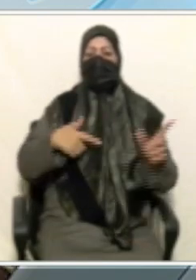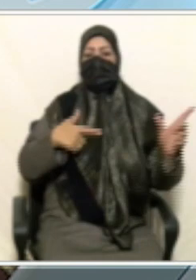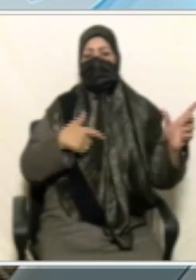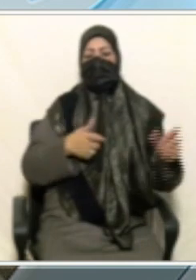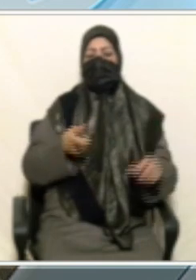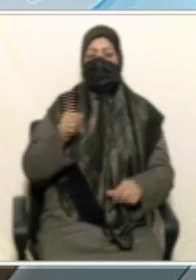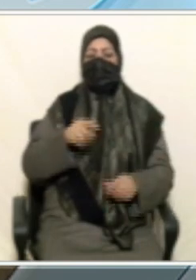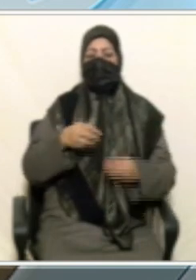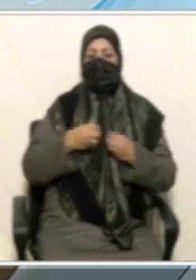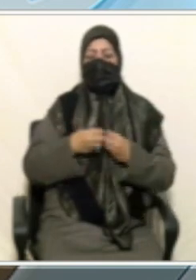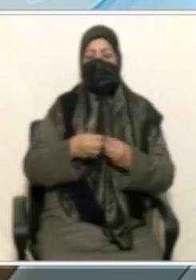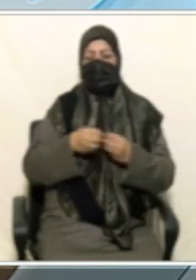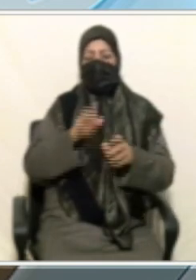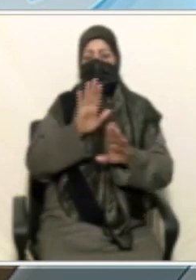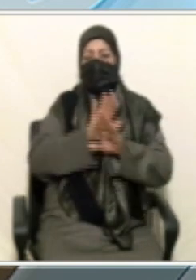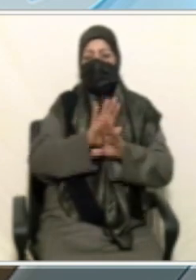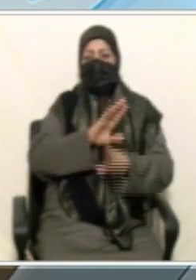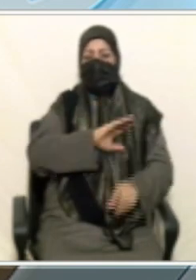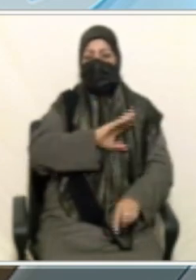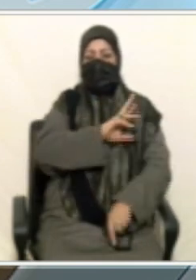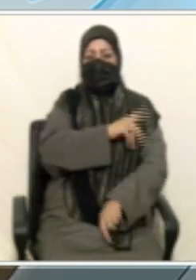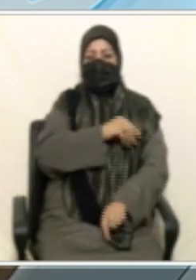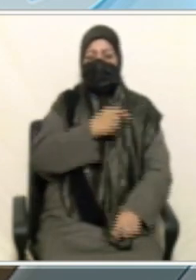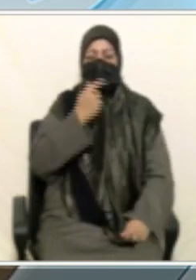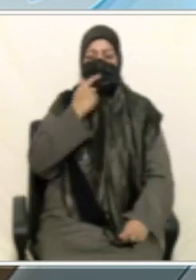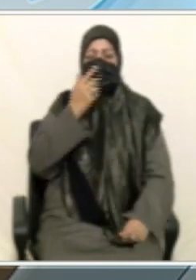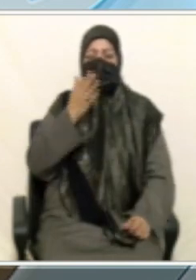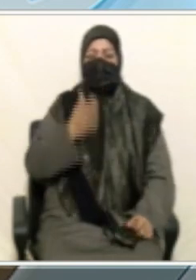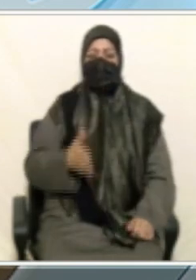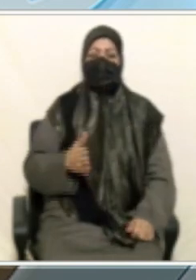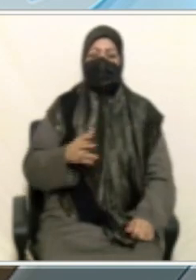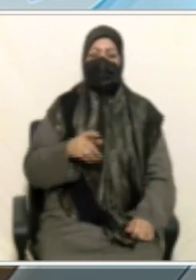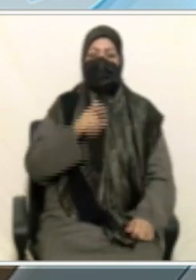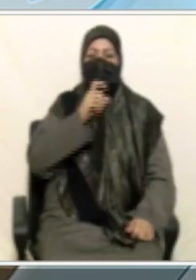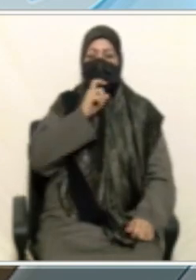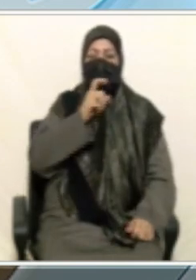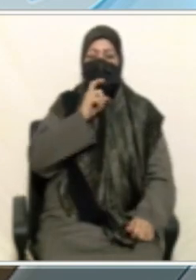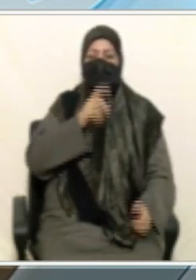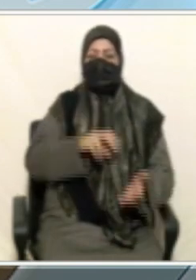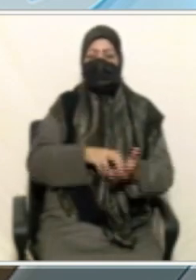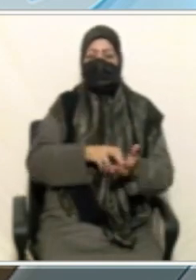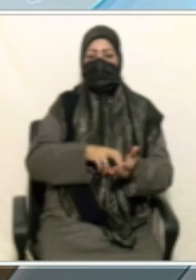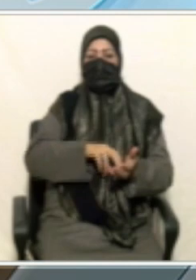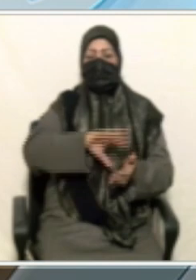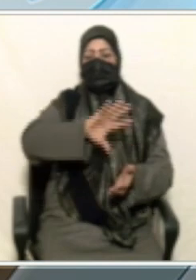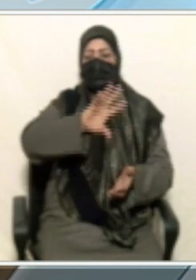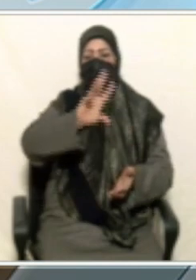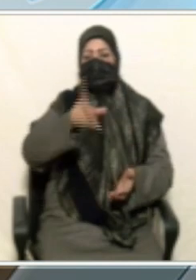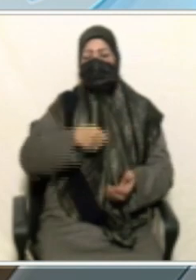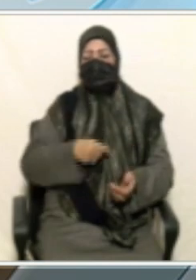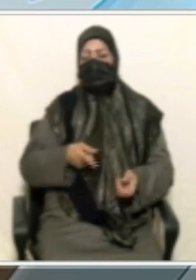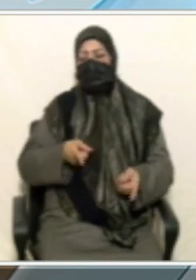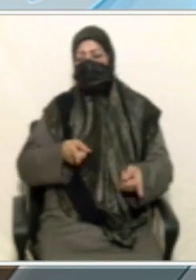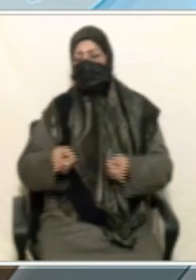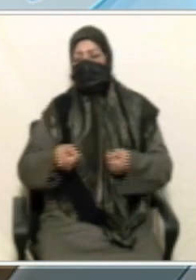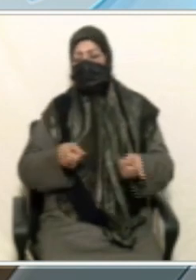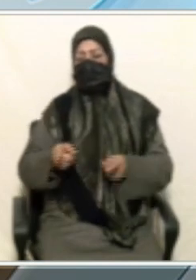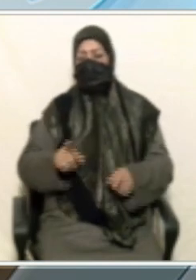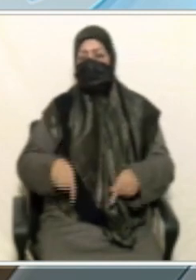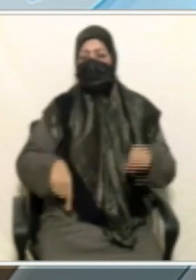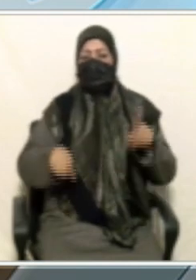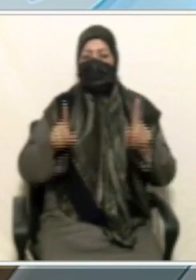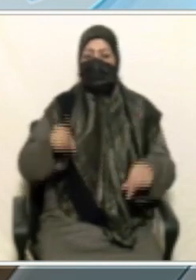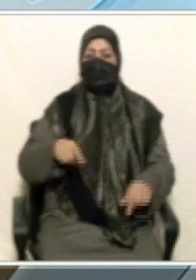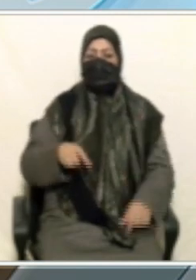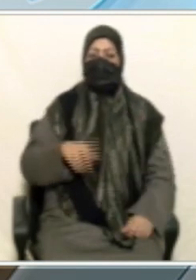لكن الحقيقة هو ضعف وجبن وخور يريد البعض أن يغطيه بمثل هذه الكلمات. سبحان الله،